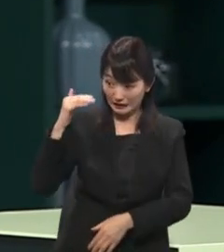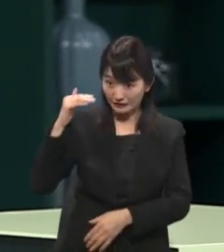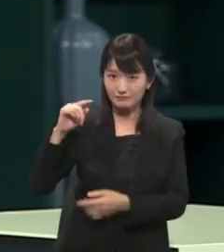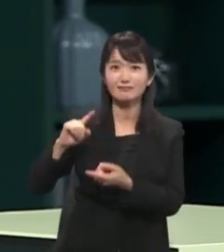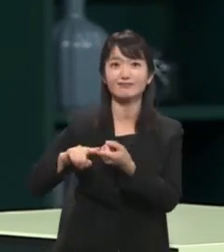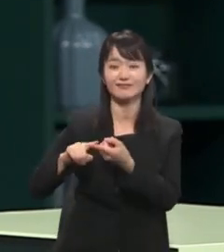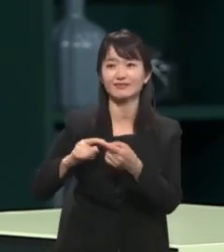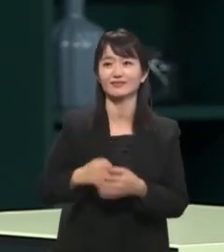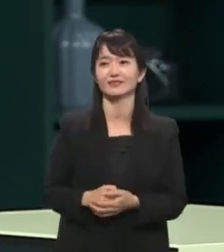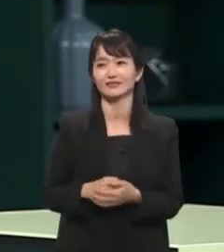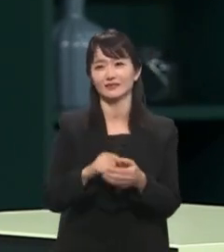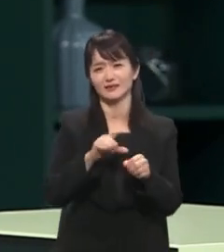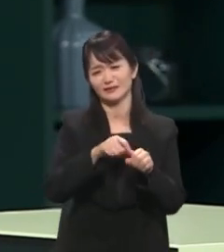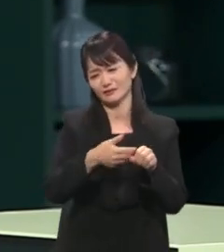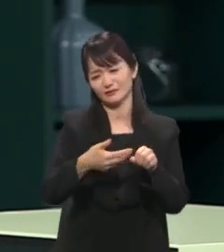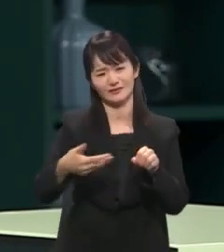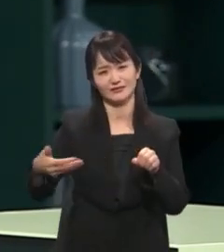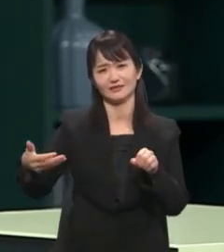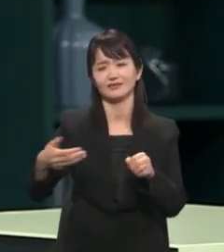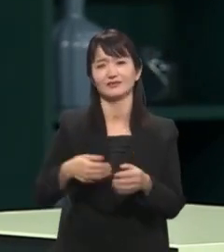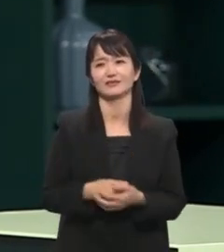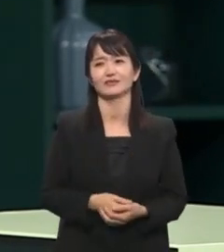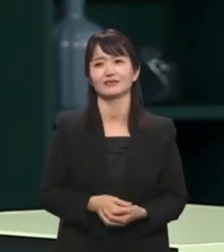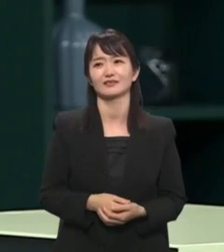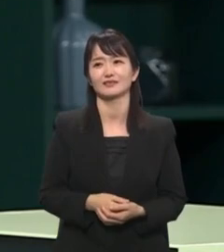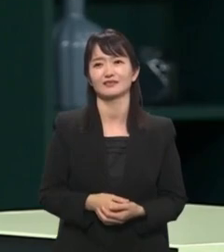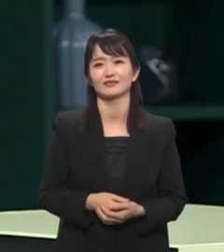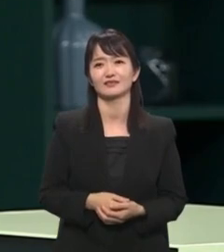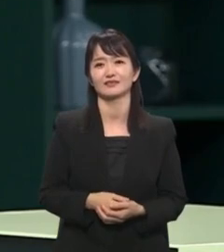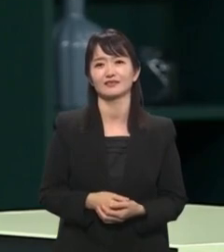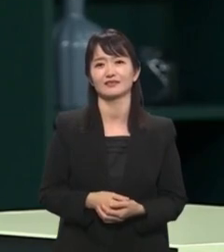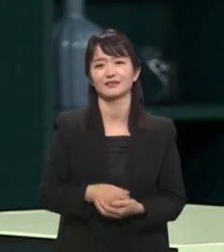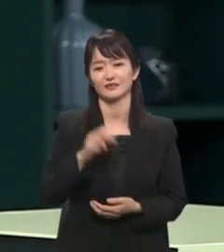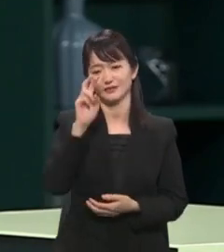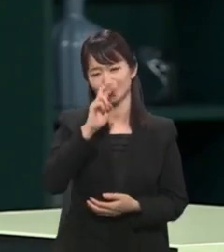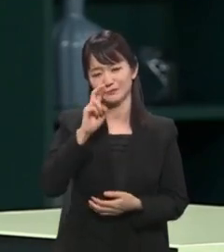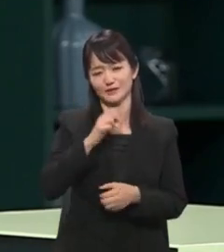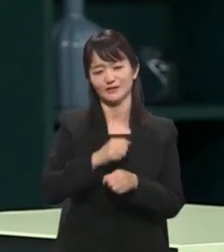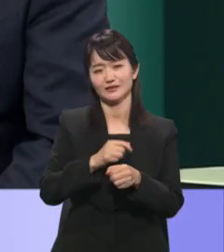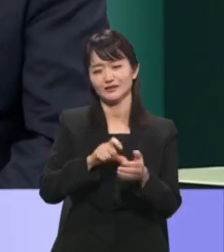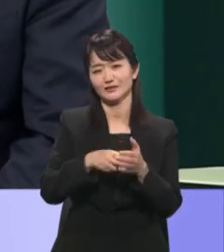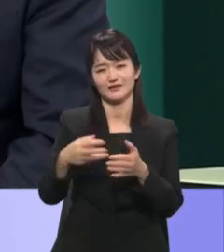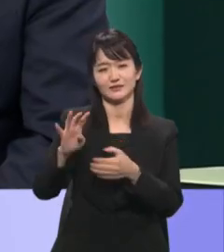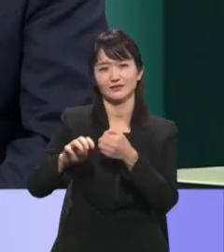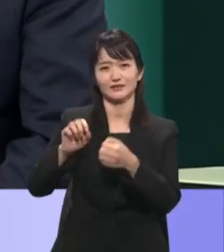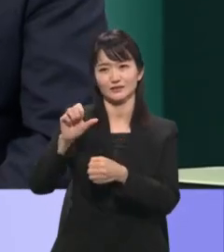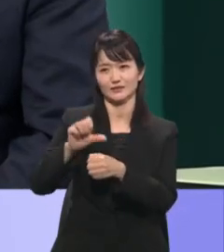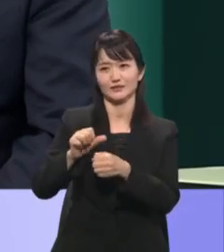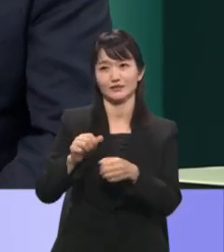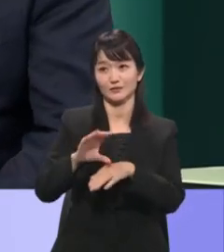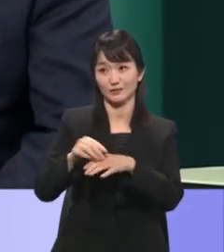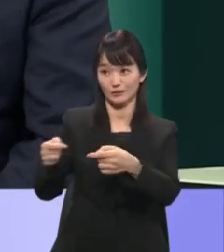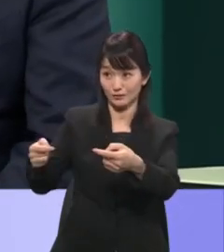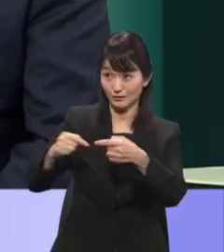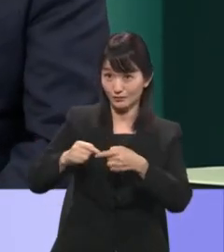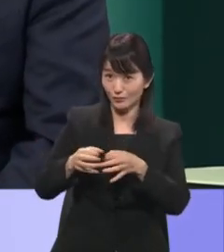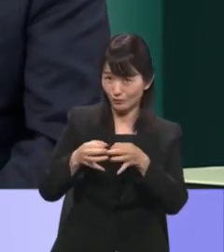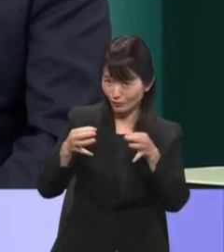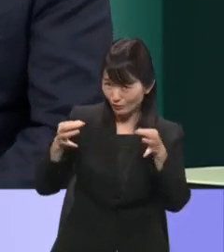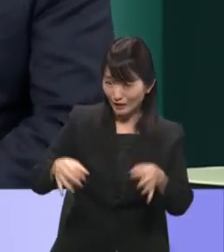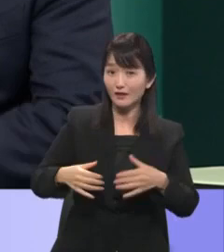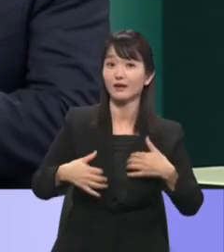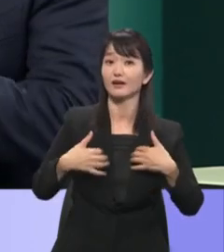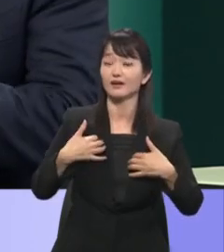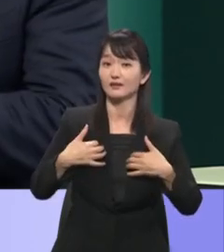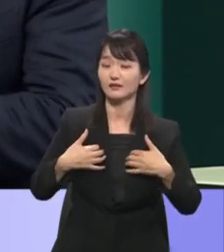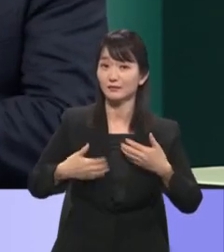조금 세월은 좀 흘렀는데, 예, 어느덧 45주년이 흘렀습니다. 예. 예. 방송 오랜만이시죠? 그래도 굉장히 바쁘게 지내셨죠?